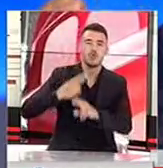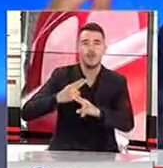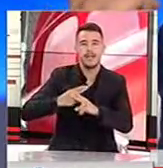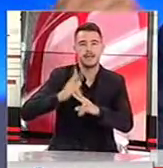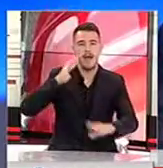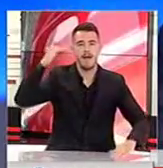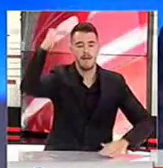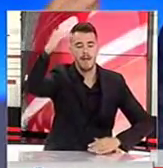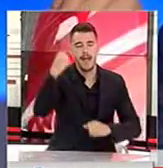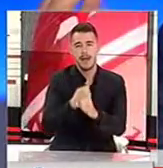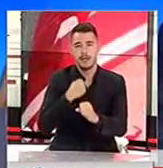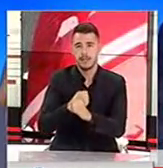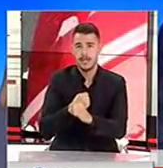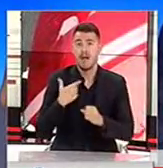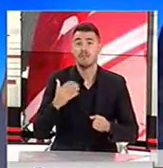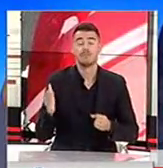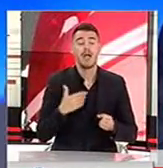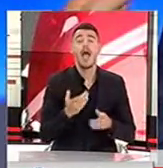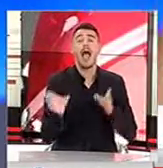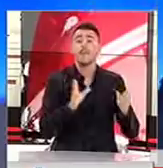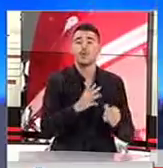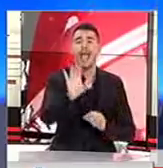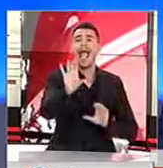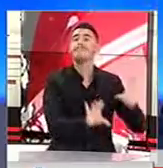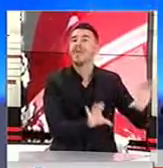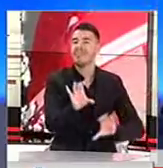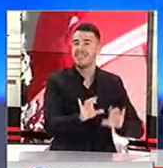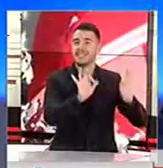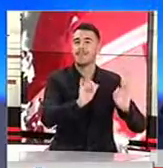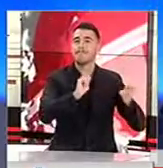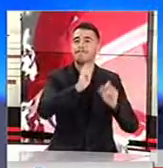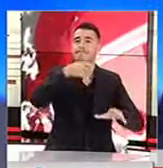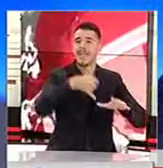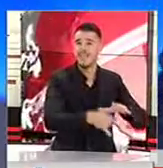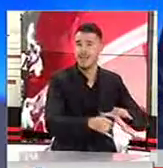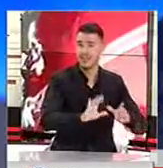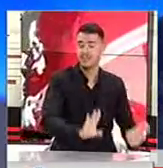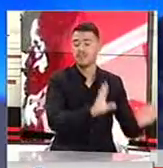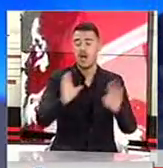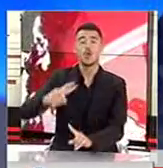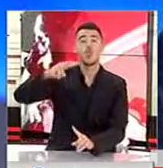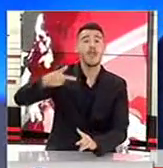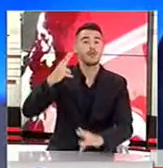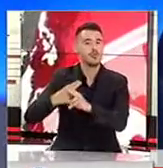ένας επενδύσεις και διαρθρωτικές μεταρρυθμίσεις, ο άλλος ενίσχυση και στήριξη της εργασίας.